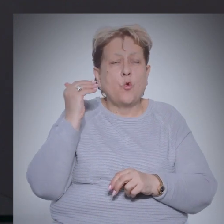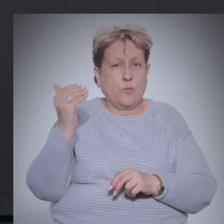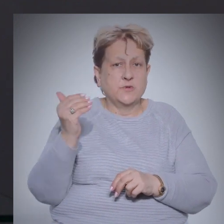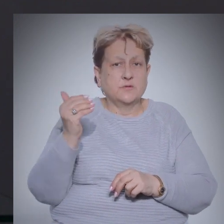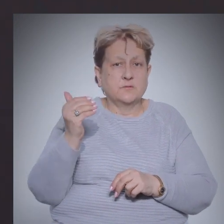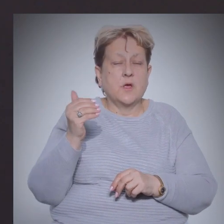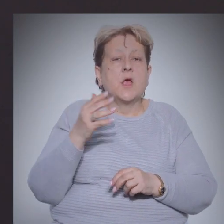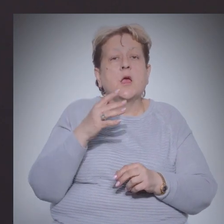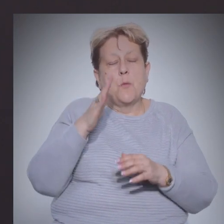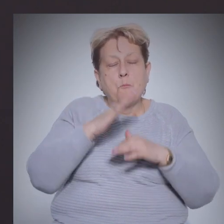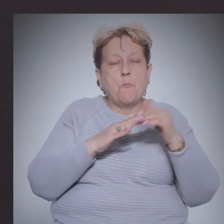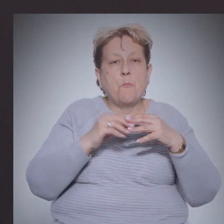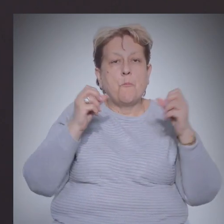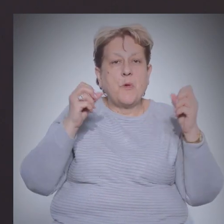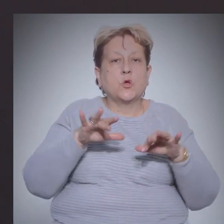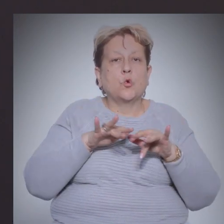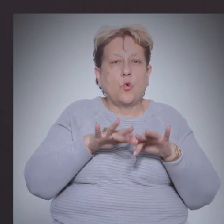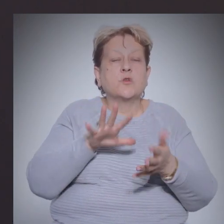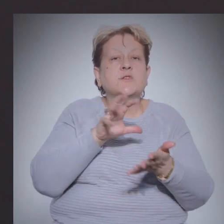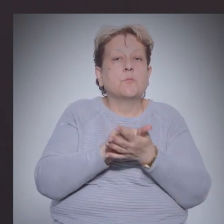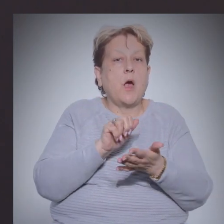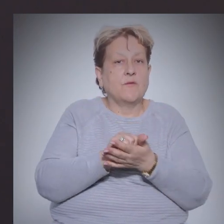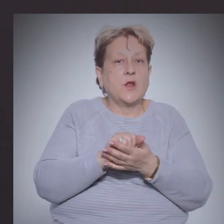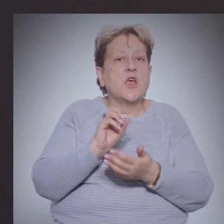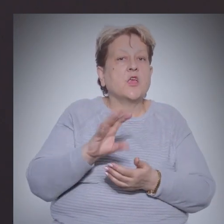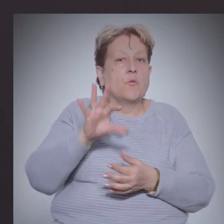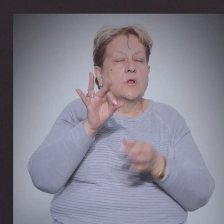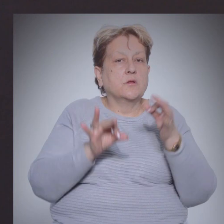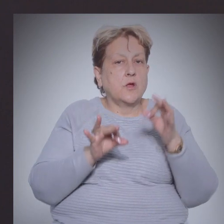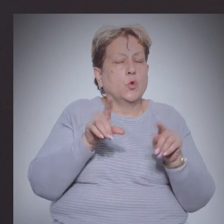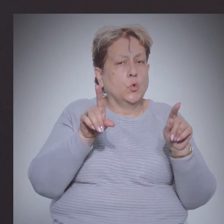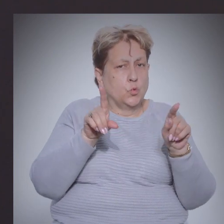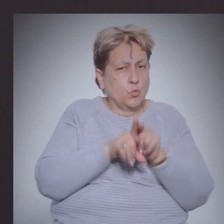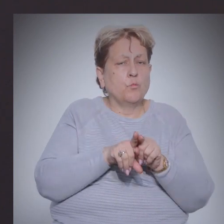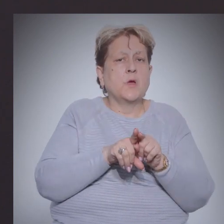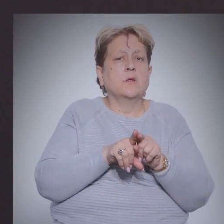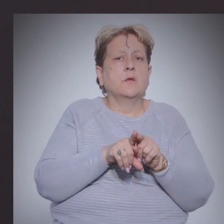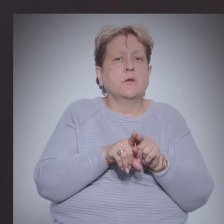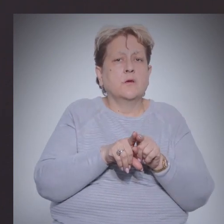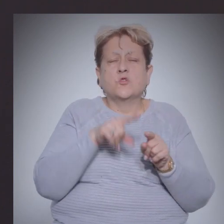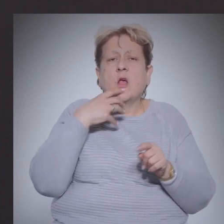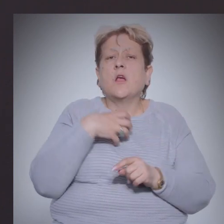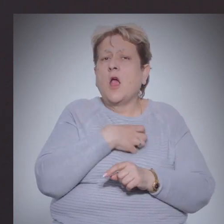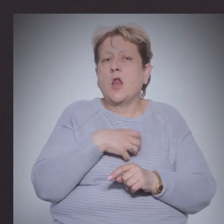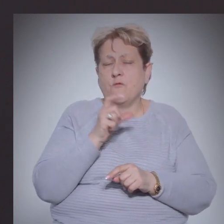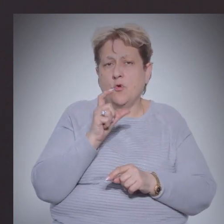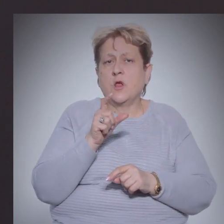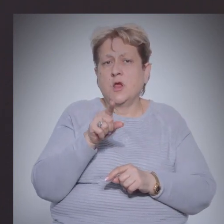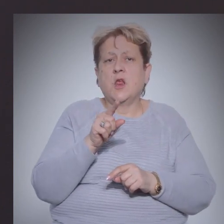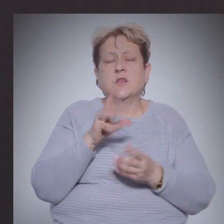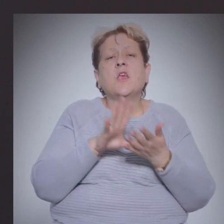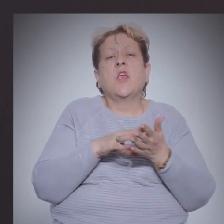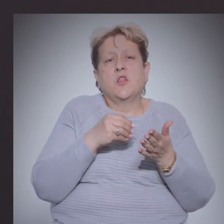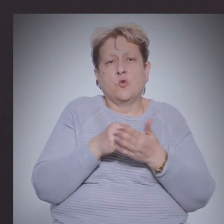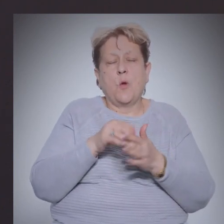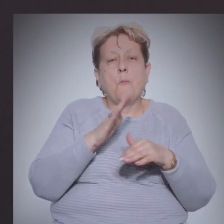են պետության կողմից։ Այսինքն մասնագիտական գործուներությամբ զբաղվել է եվրոպական դատային, սա նույնպես ընթաց նշենք շատ կարևոր է,